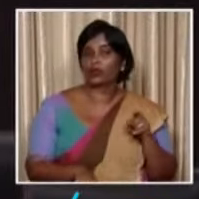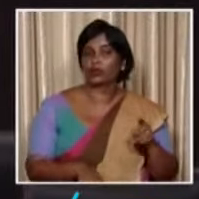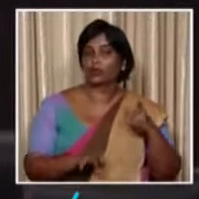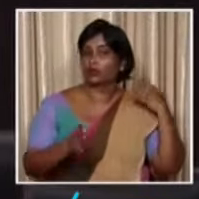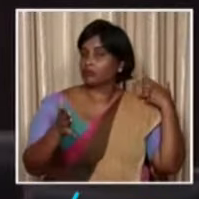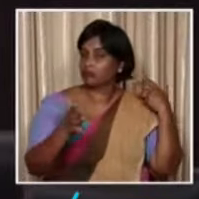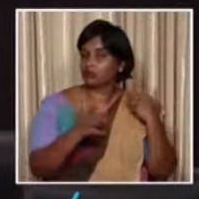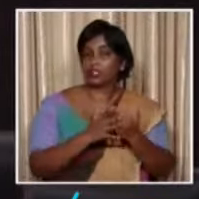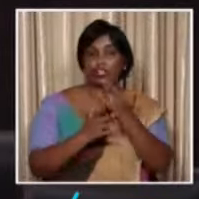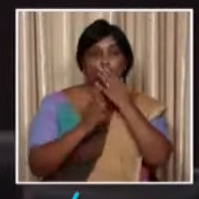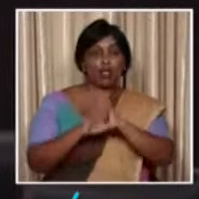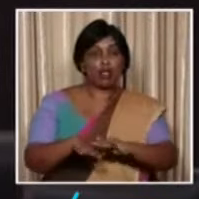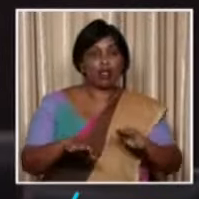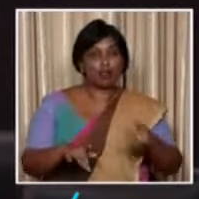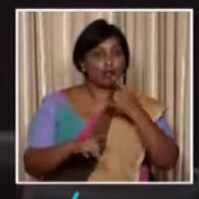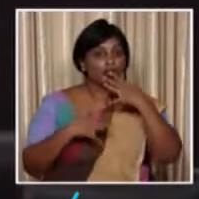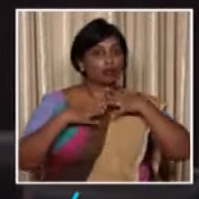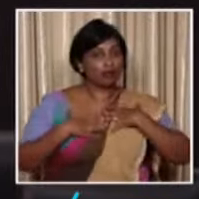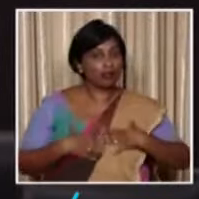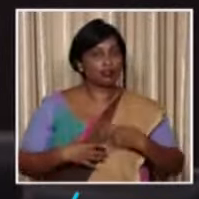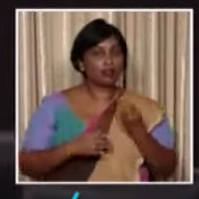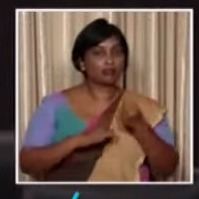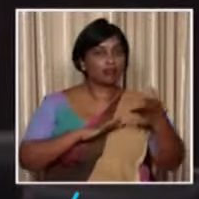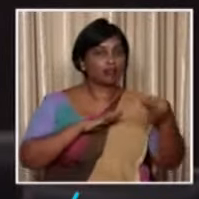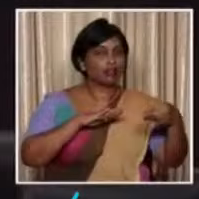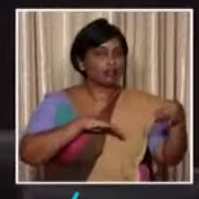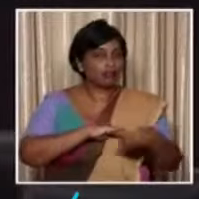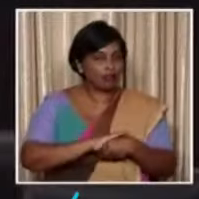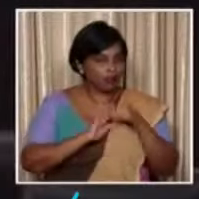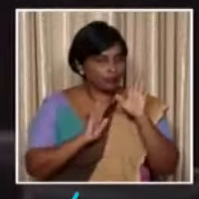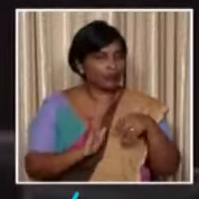ඉතිහාසයේ පාසල් දරුවගේ නිල ඇඳුමෙන් කොමිස් ගහපු රට